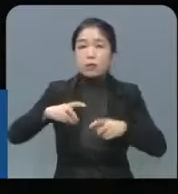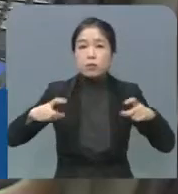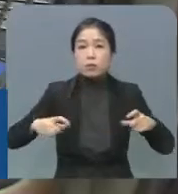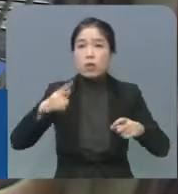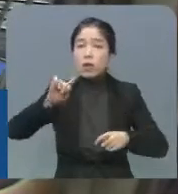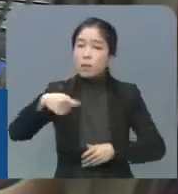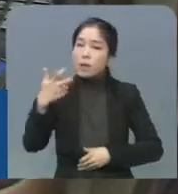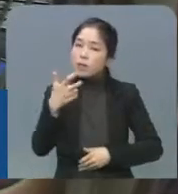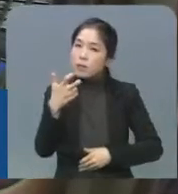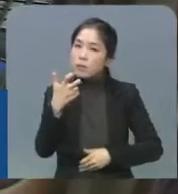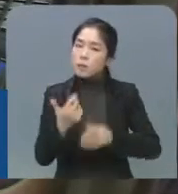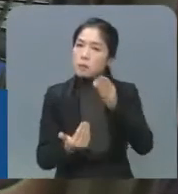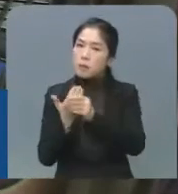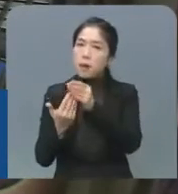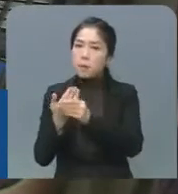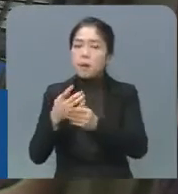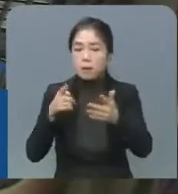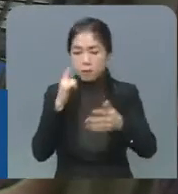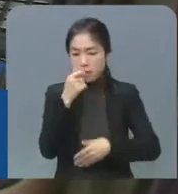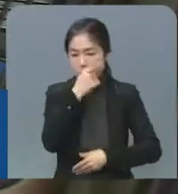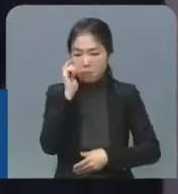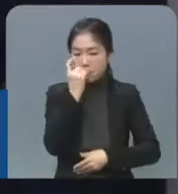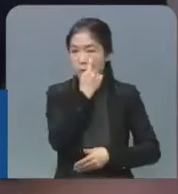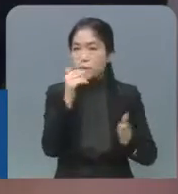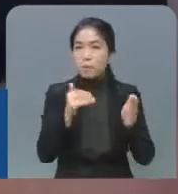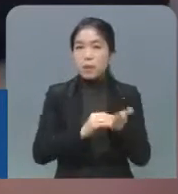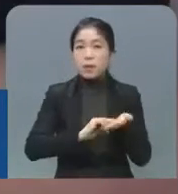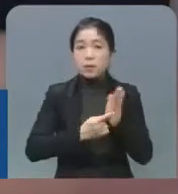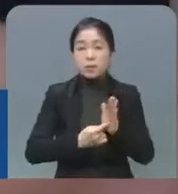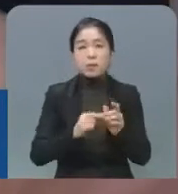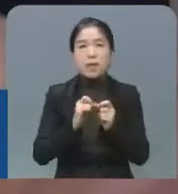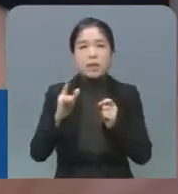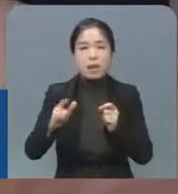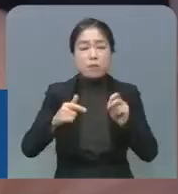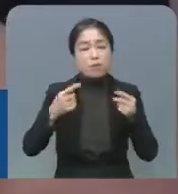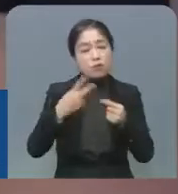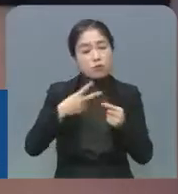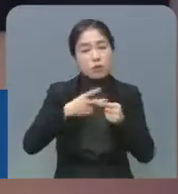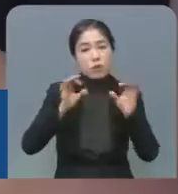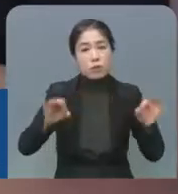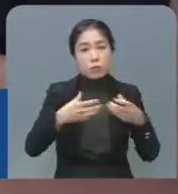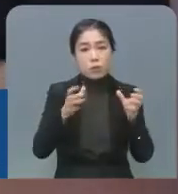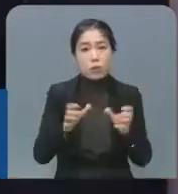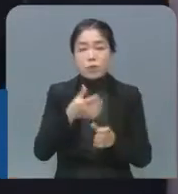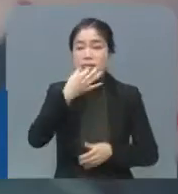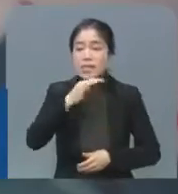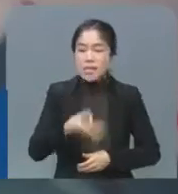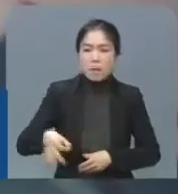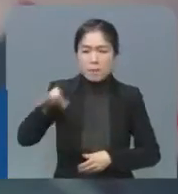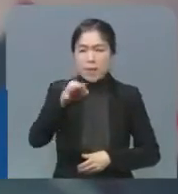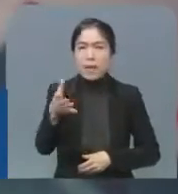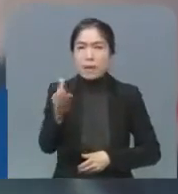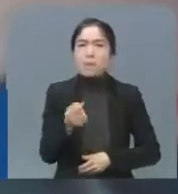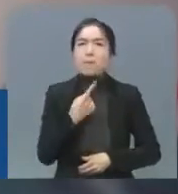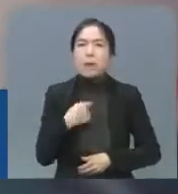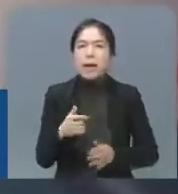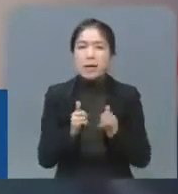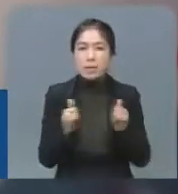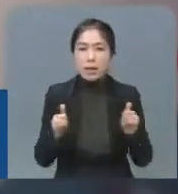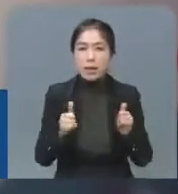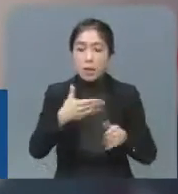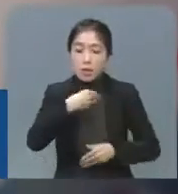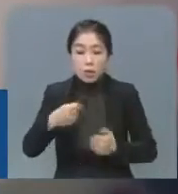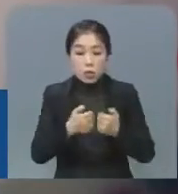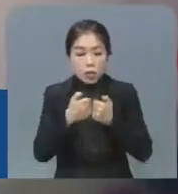72억원 발생한 것으로 파악됐다고 뵙겠습니다 경찰은 주로 제 2금융권에서 높은 금리로 돈을 빌렸던 이들이 대출